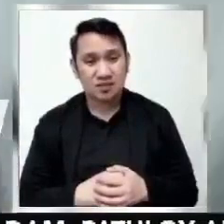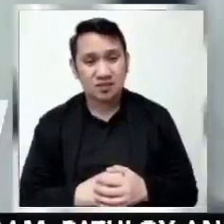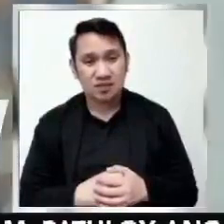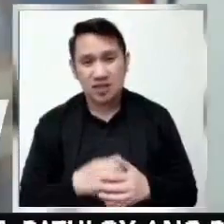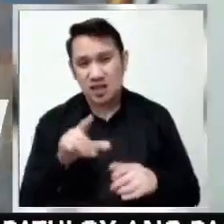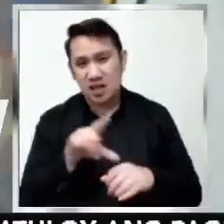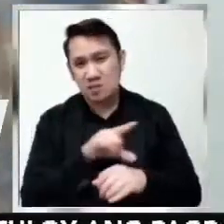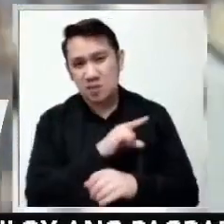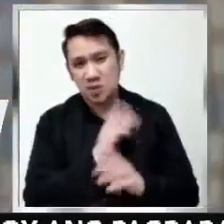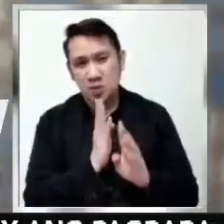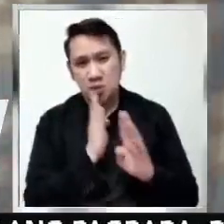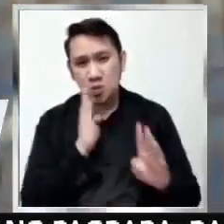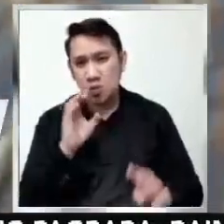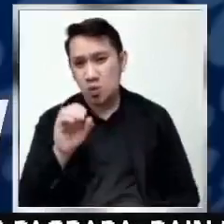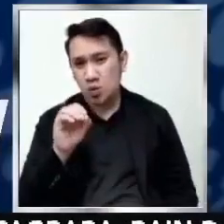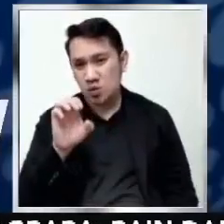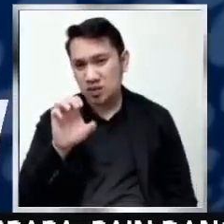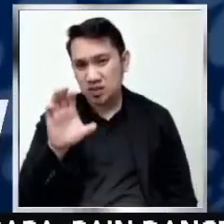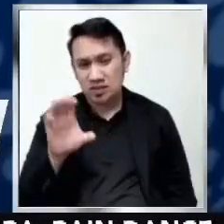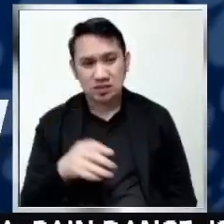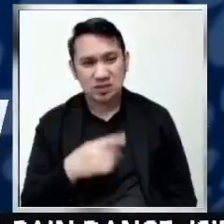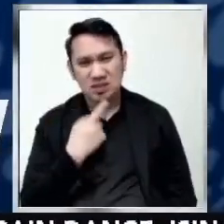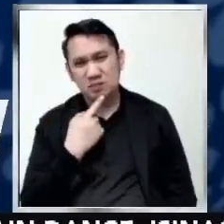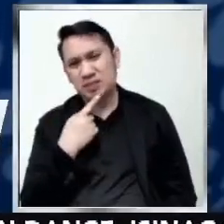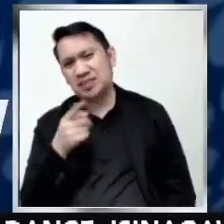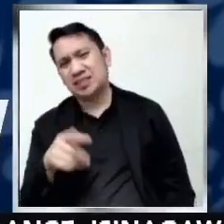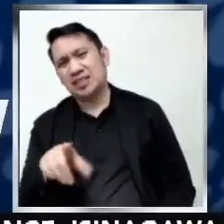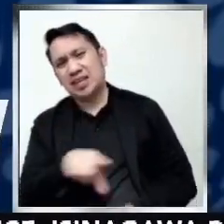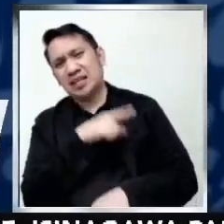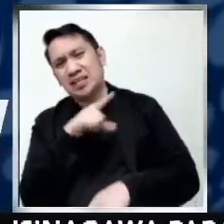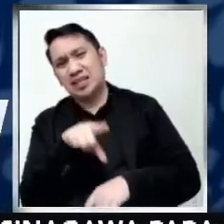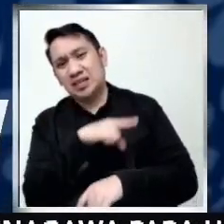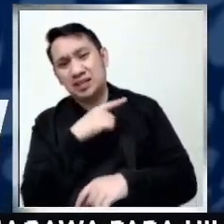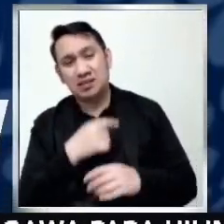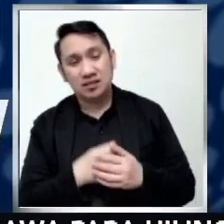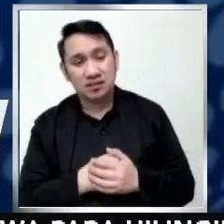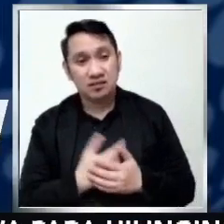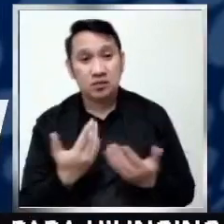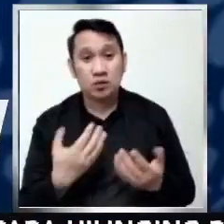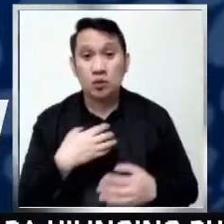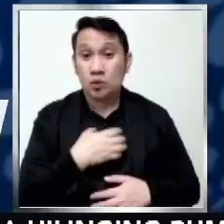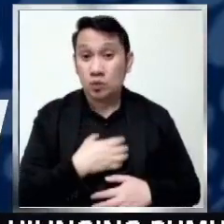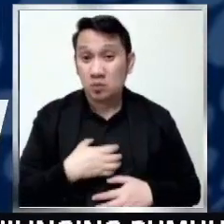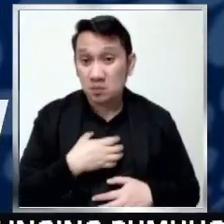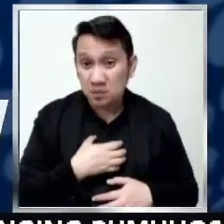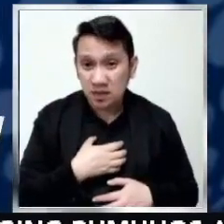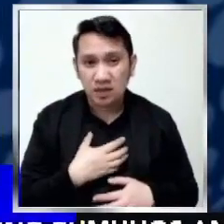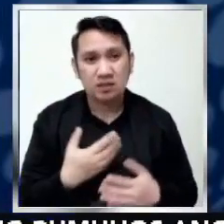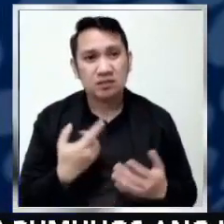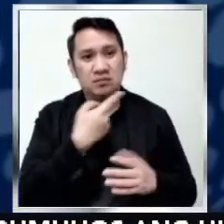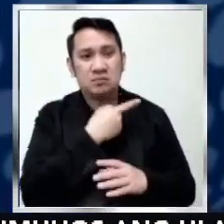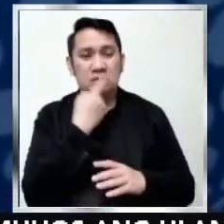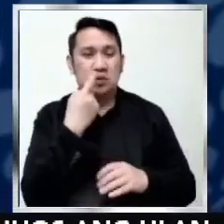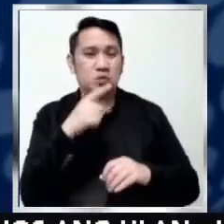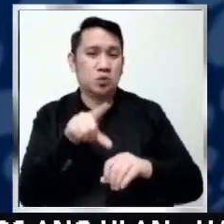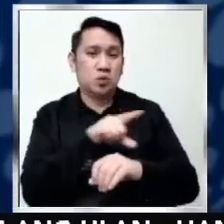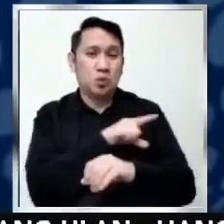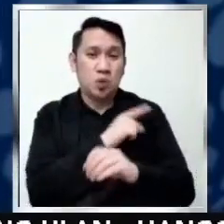lang reporter, nag-freeze pa kayo. Yung perennial nilang reklamo, yung mahaba ang pila sa